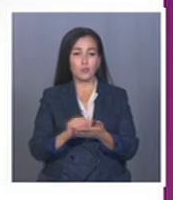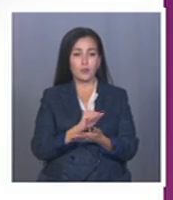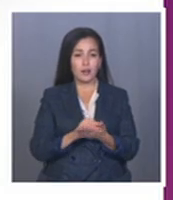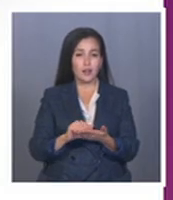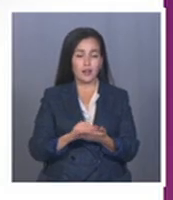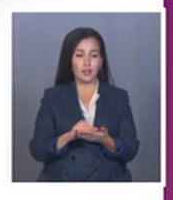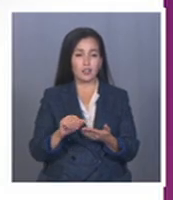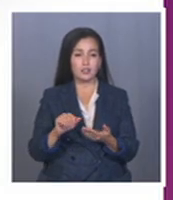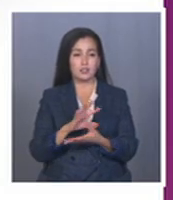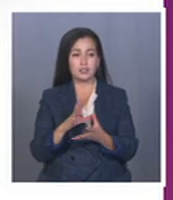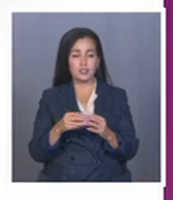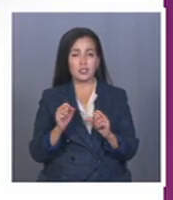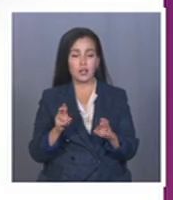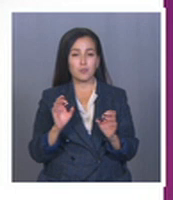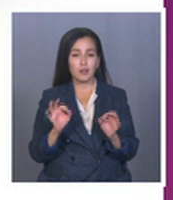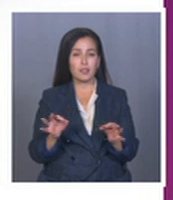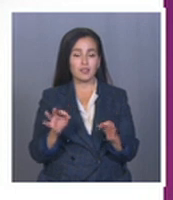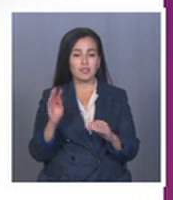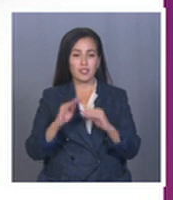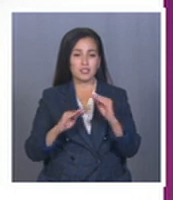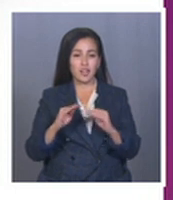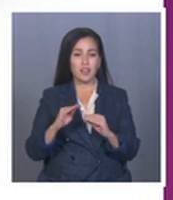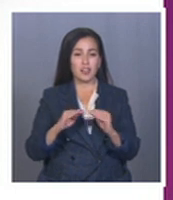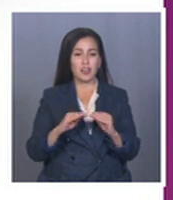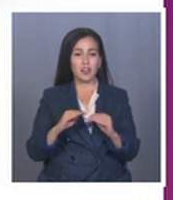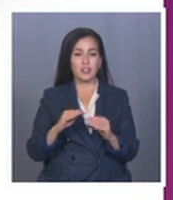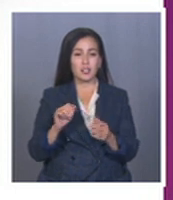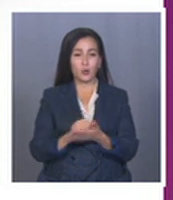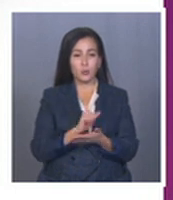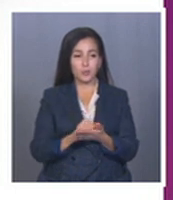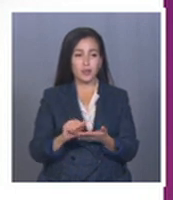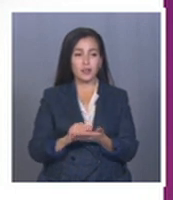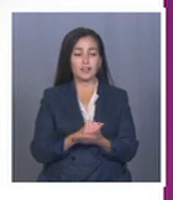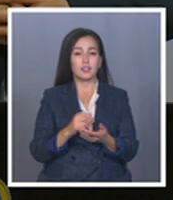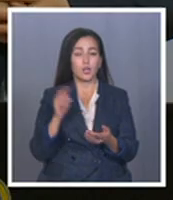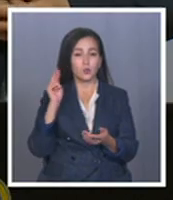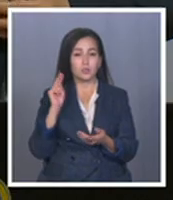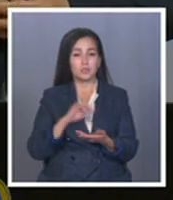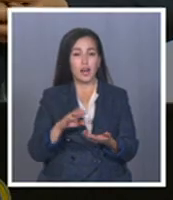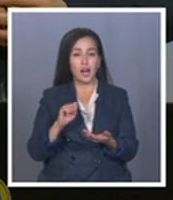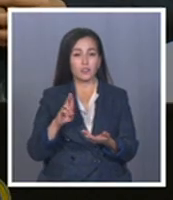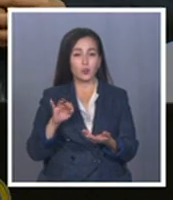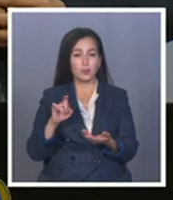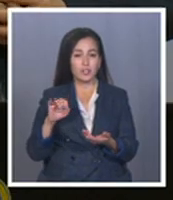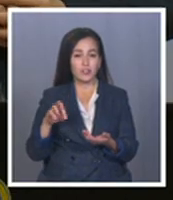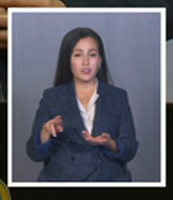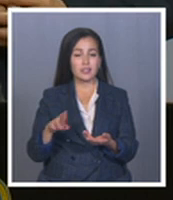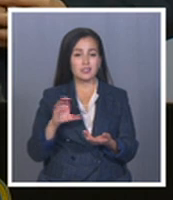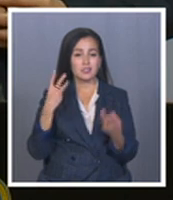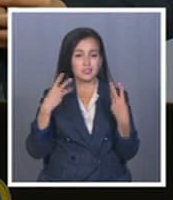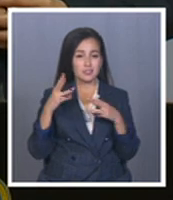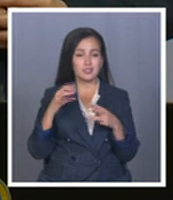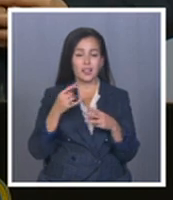как правильно составлять деловой документ, научимся писать автобиографию, определять стилистические и